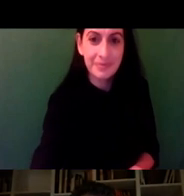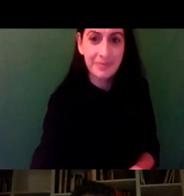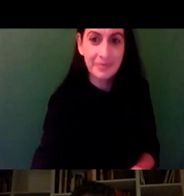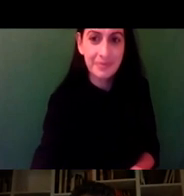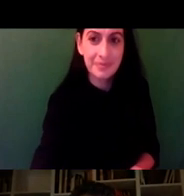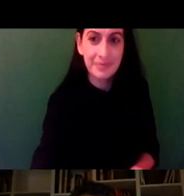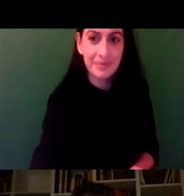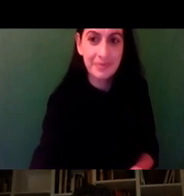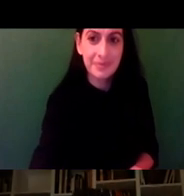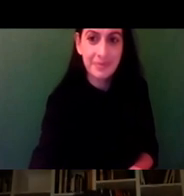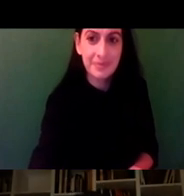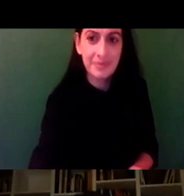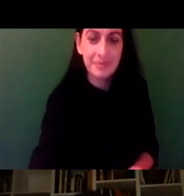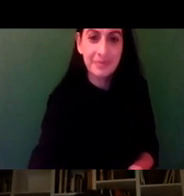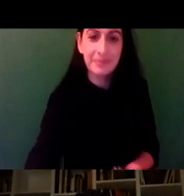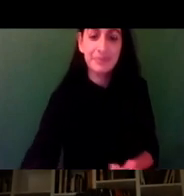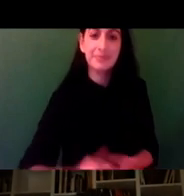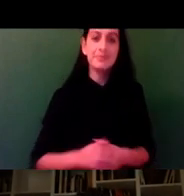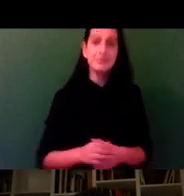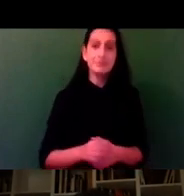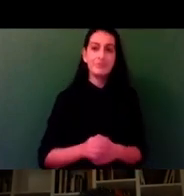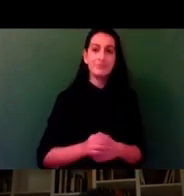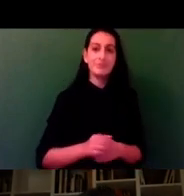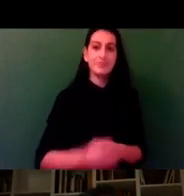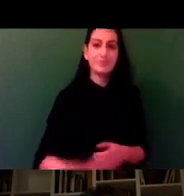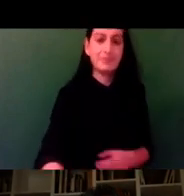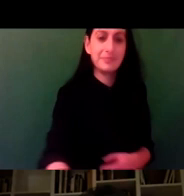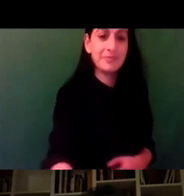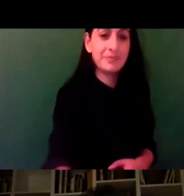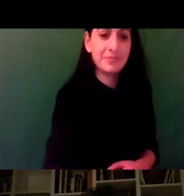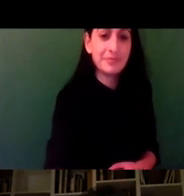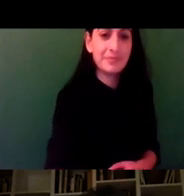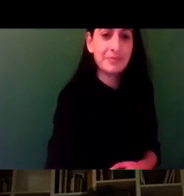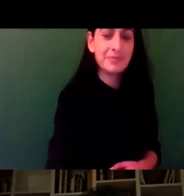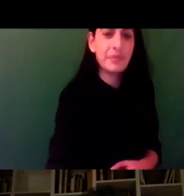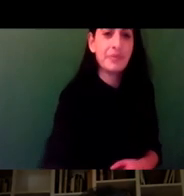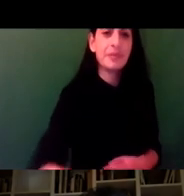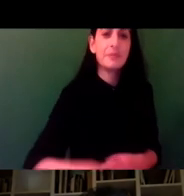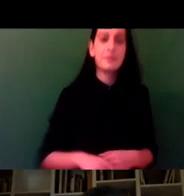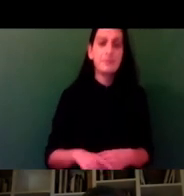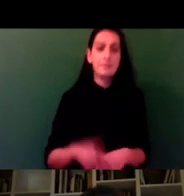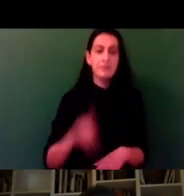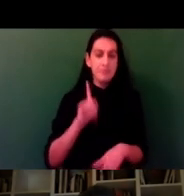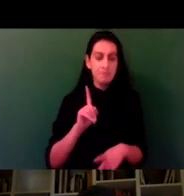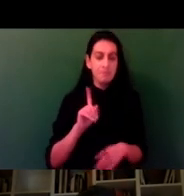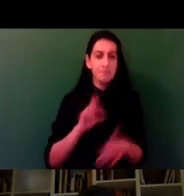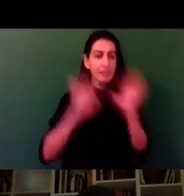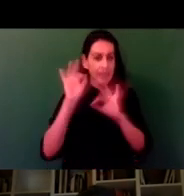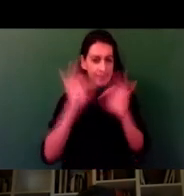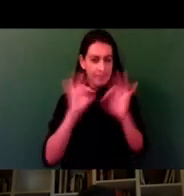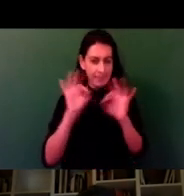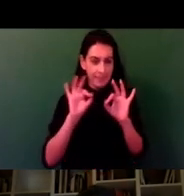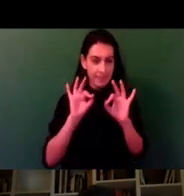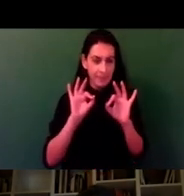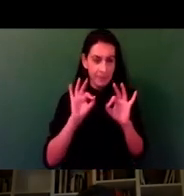meselesi bizde hep şey olarak gözükür. Tasarımcı kendi kendine yorumlayabilir tabii tasarımı da. Asıl bu kolektif